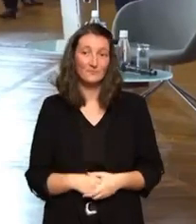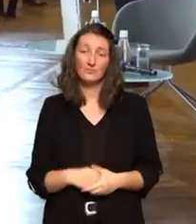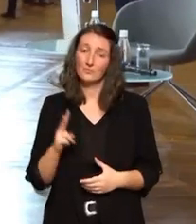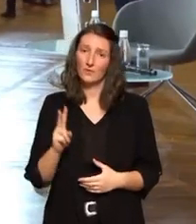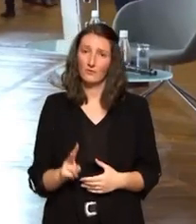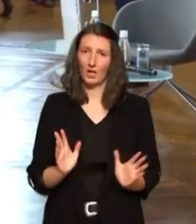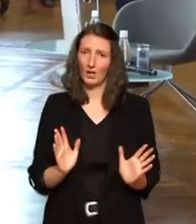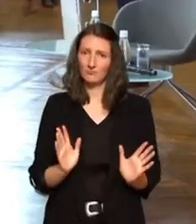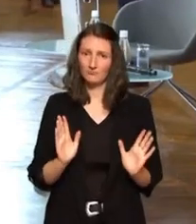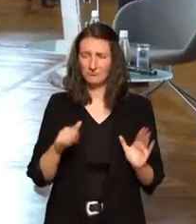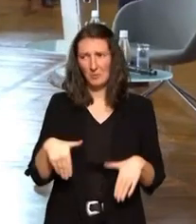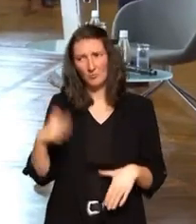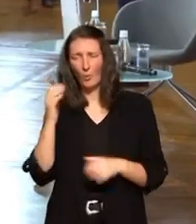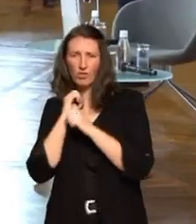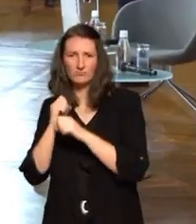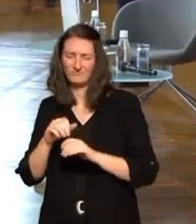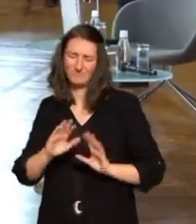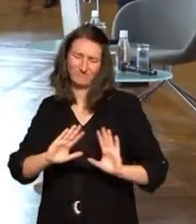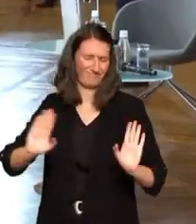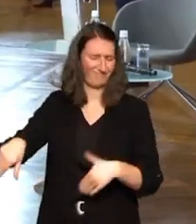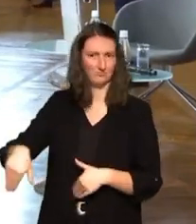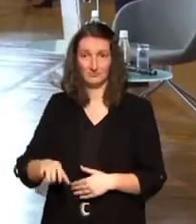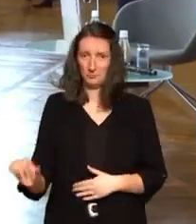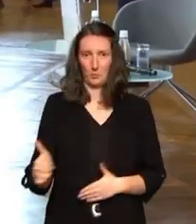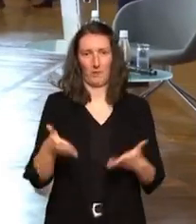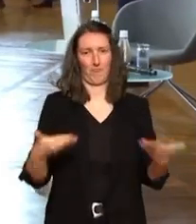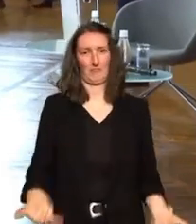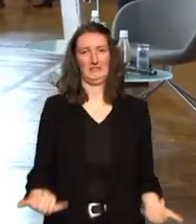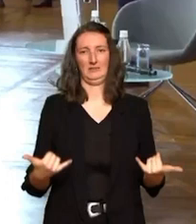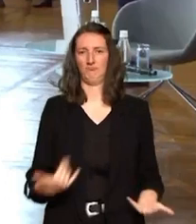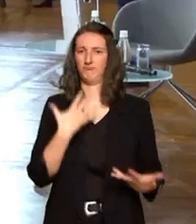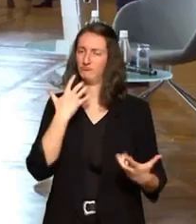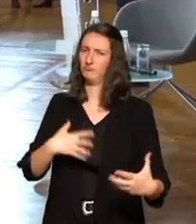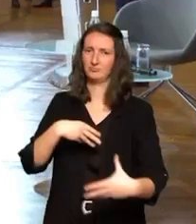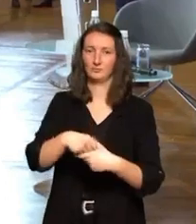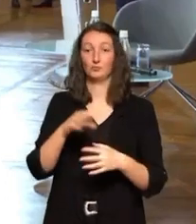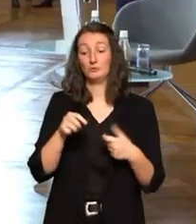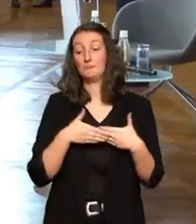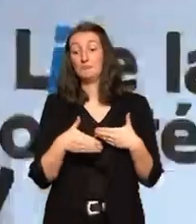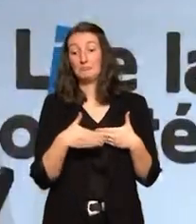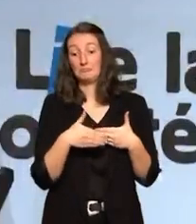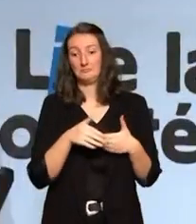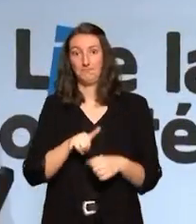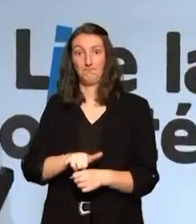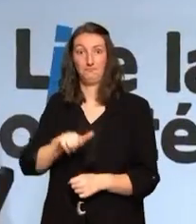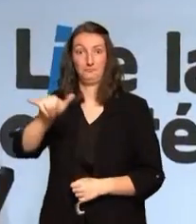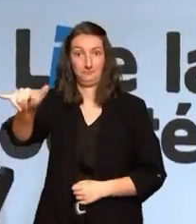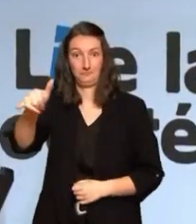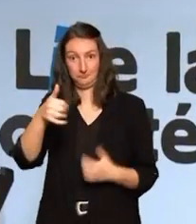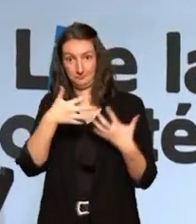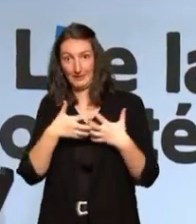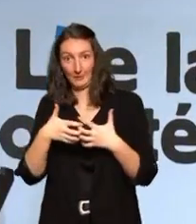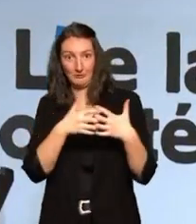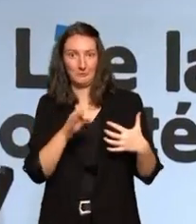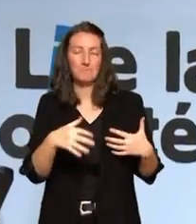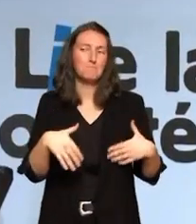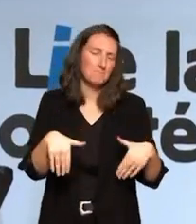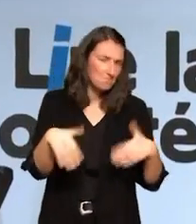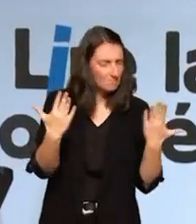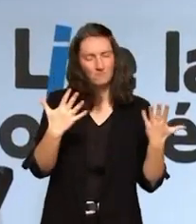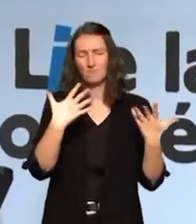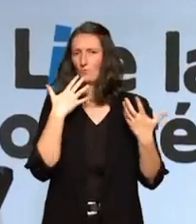cette remise de prix, même si je dois partir pour les États-Unis dans quelques instants, je tenais absolument à participer